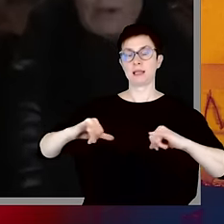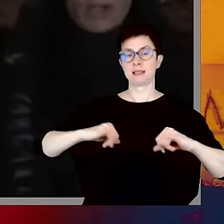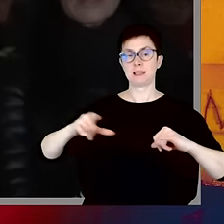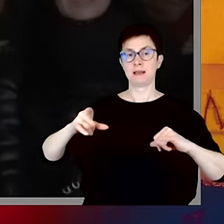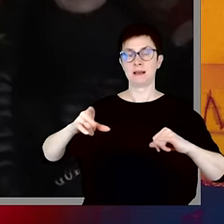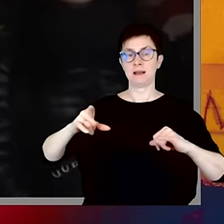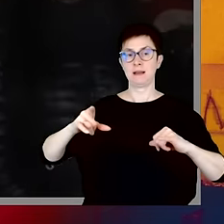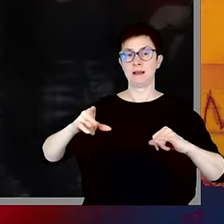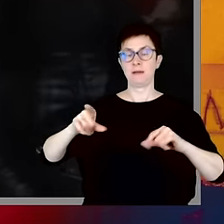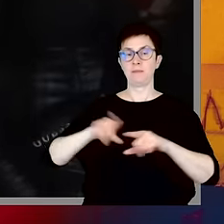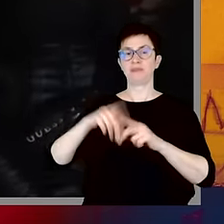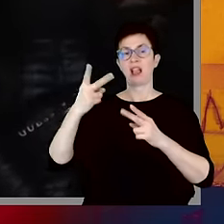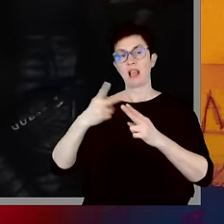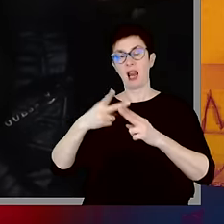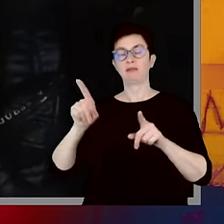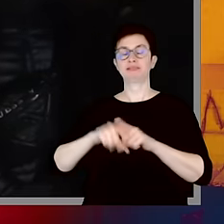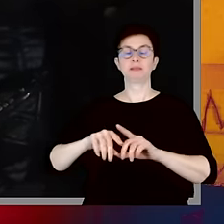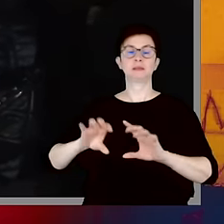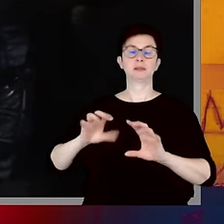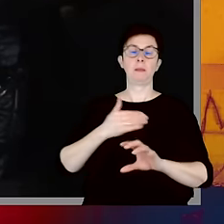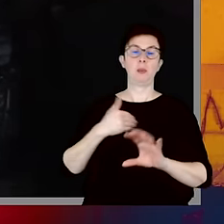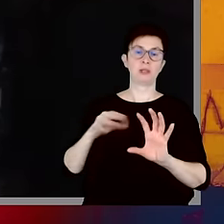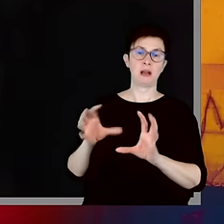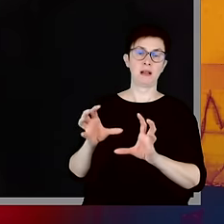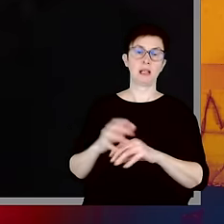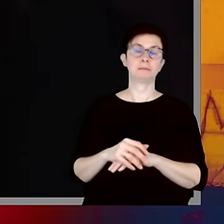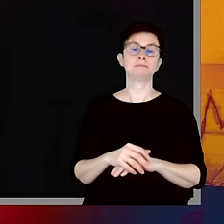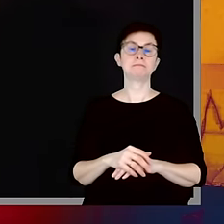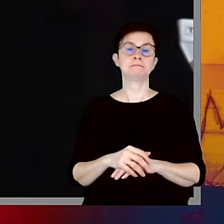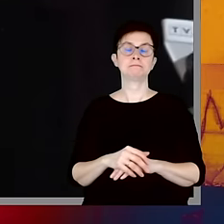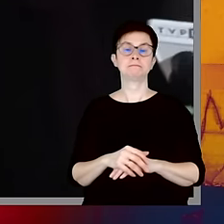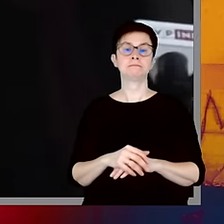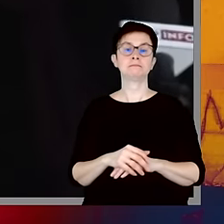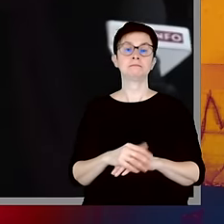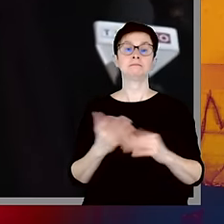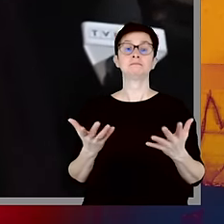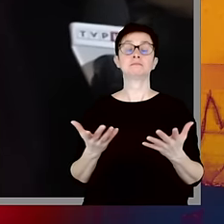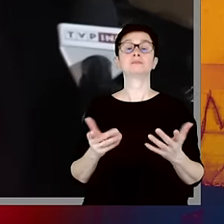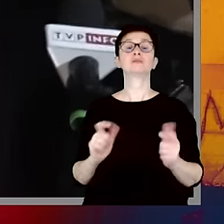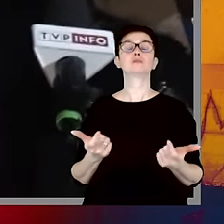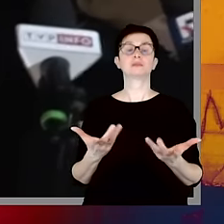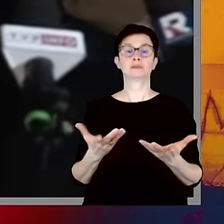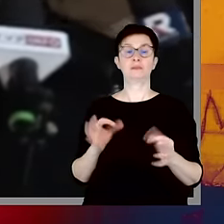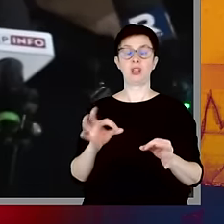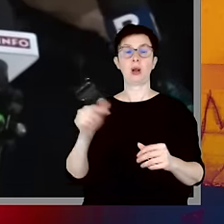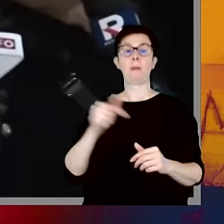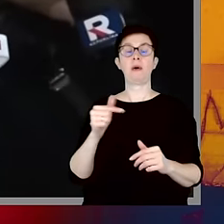zarówno telewizji, jak i Polskiego Radia. No i co? No normalnie powinno być tak, że